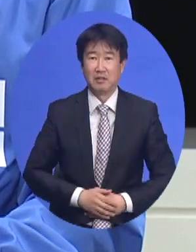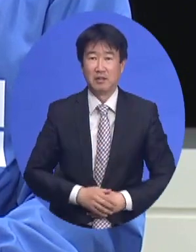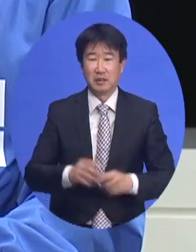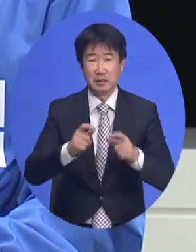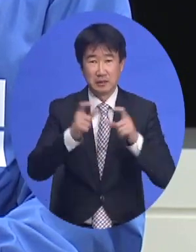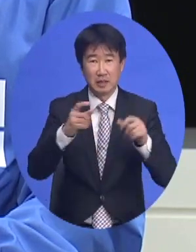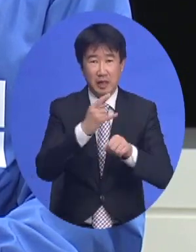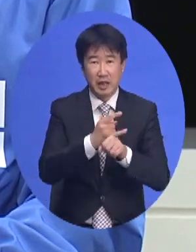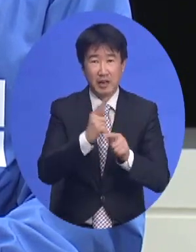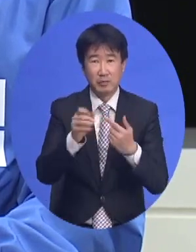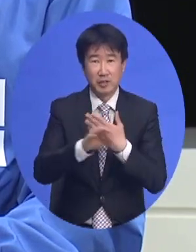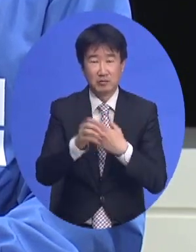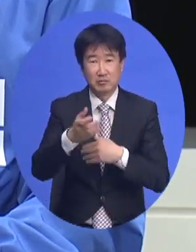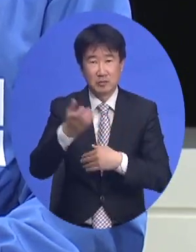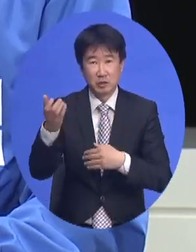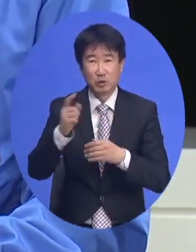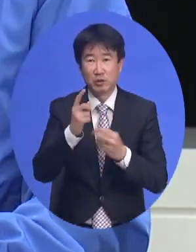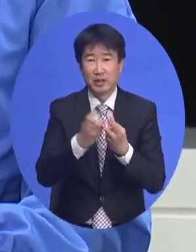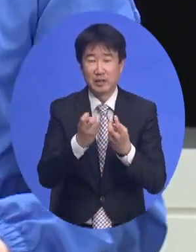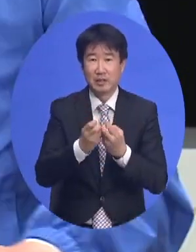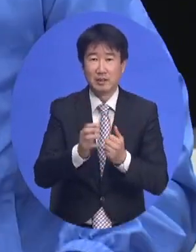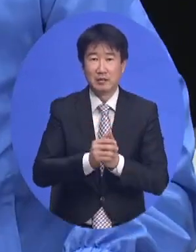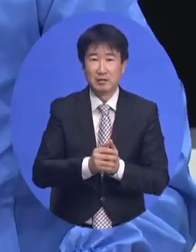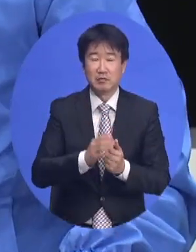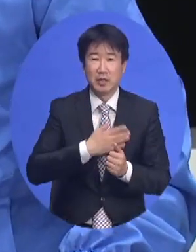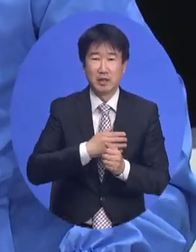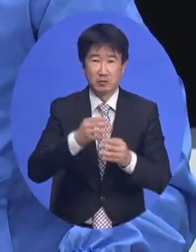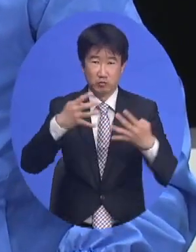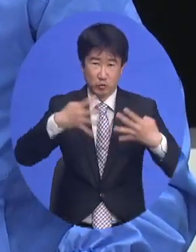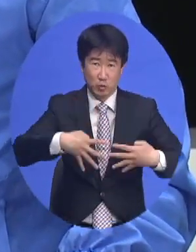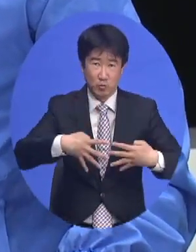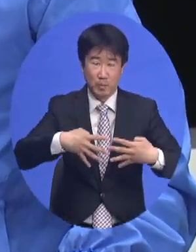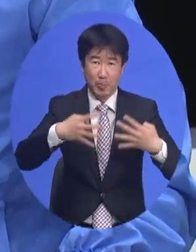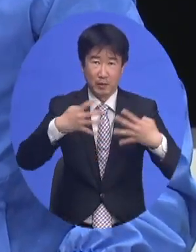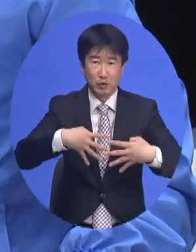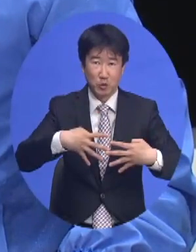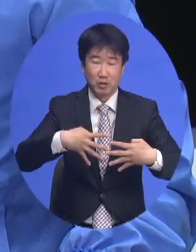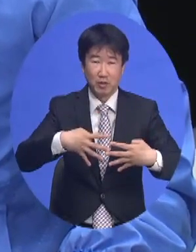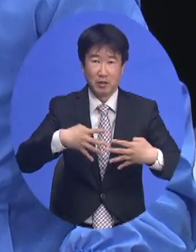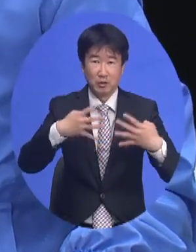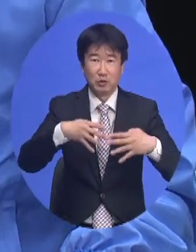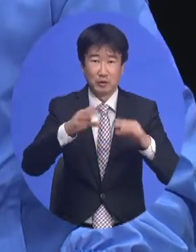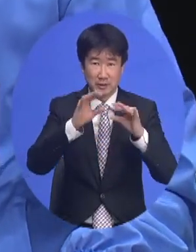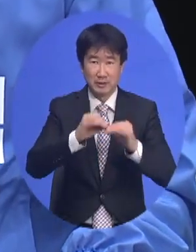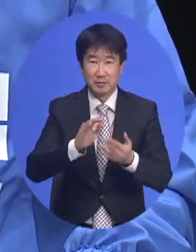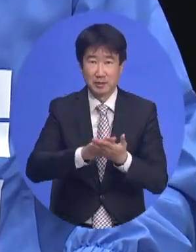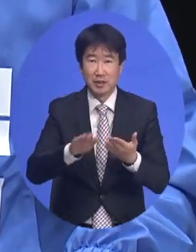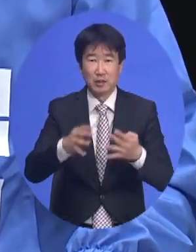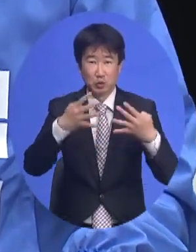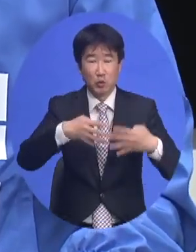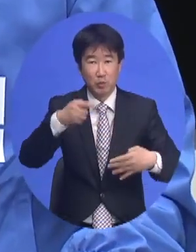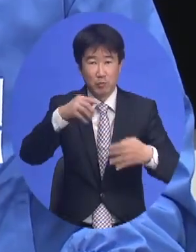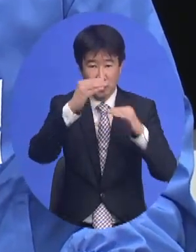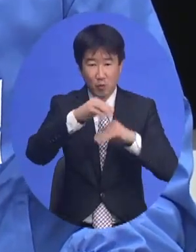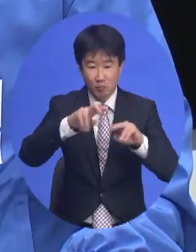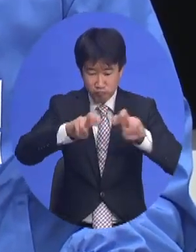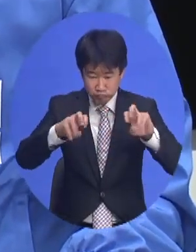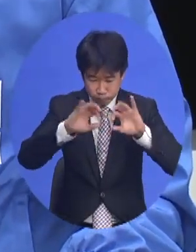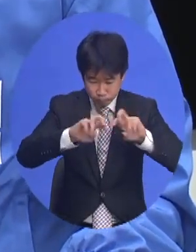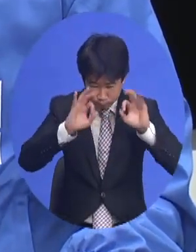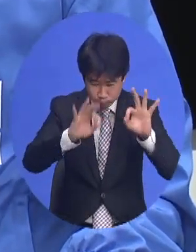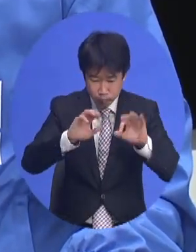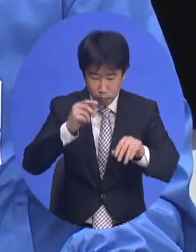정설 하시겠습니까? 예, 저는 조건부 조건부에 어떤 찬성입니다. 조건부가 들어갑니까?